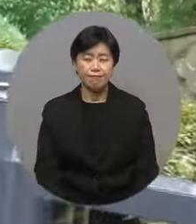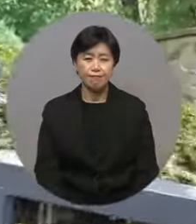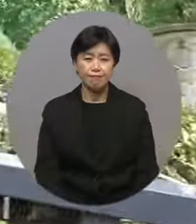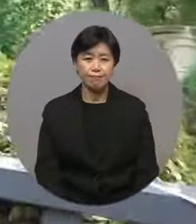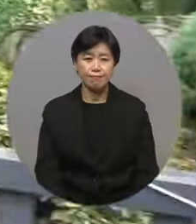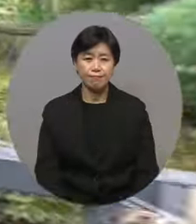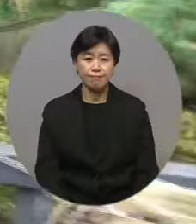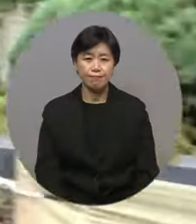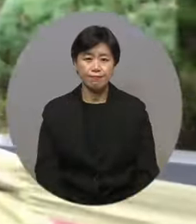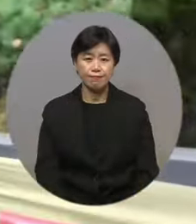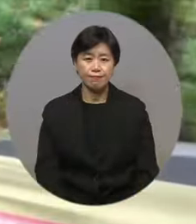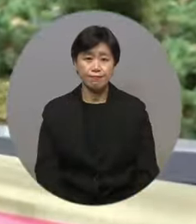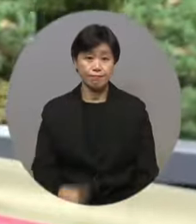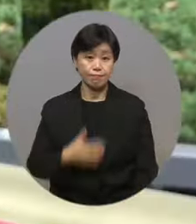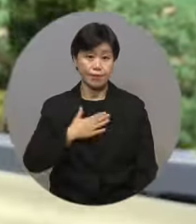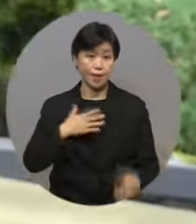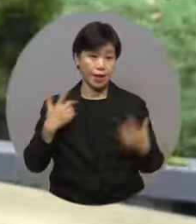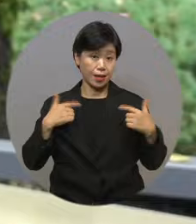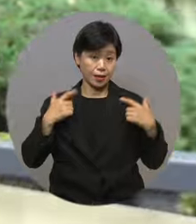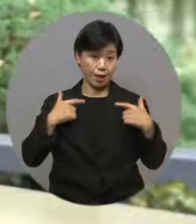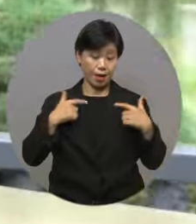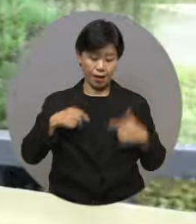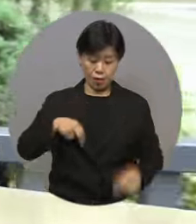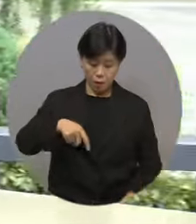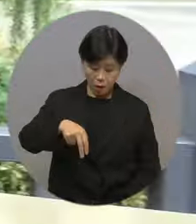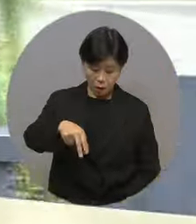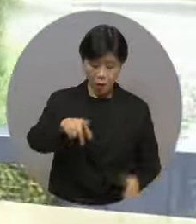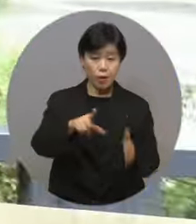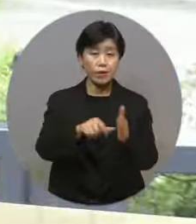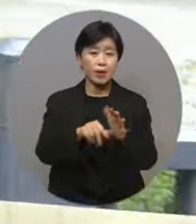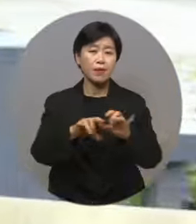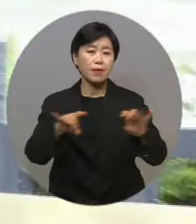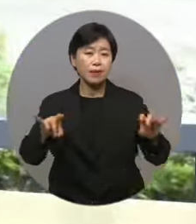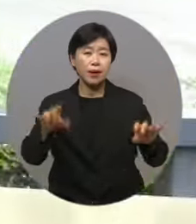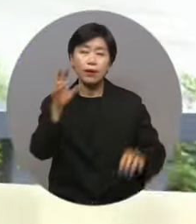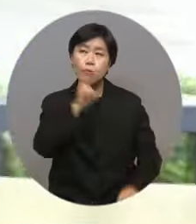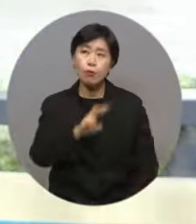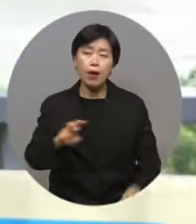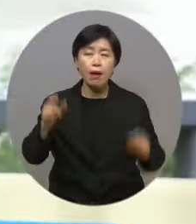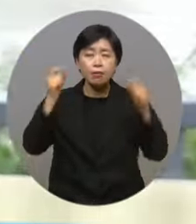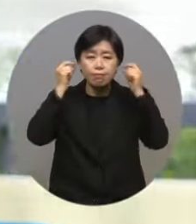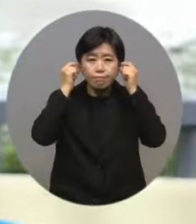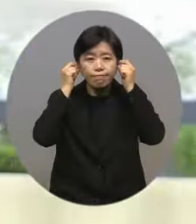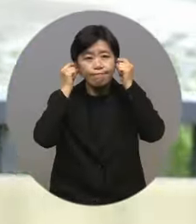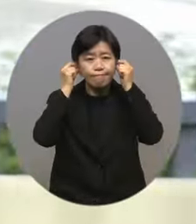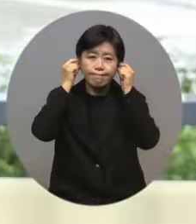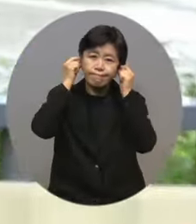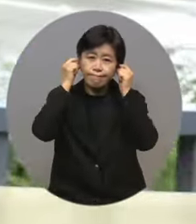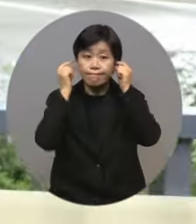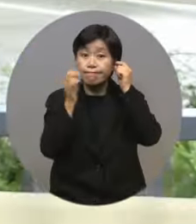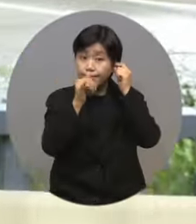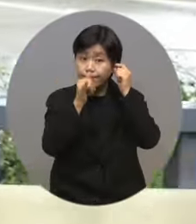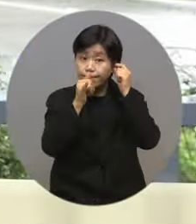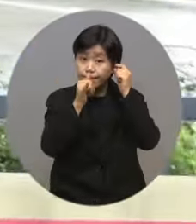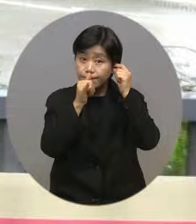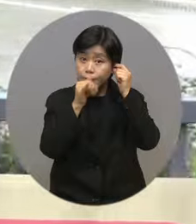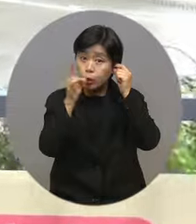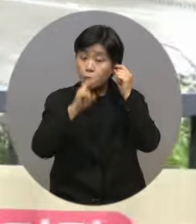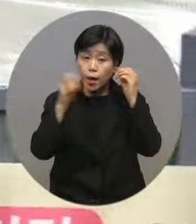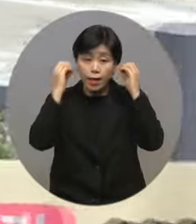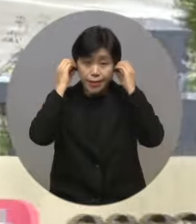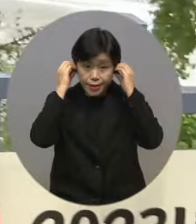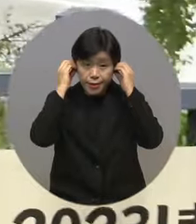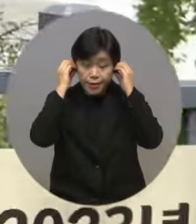있어요. 저는 항상 걸을 때마다 노래를 듣기 때문에 노래를 들으면서